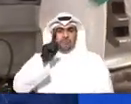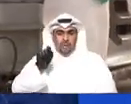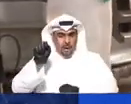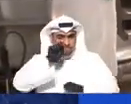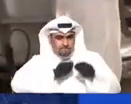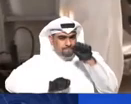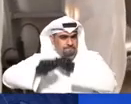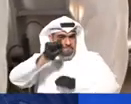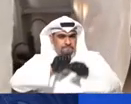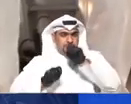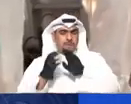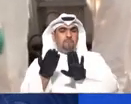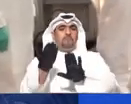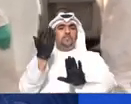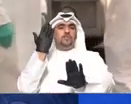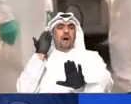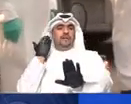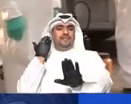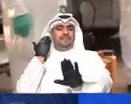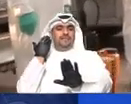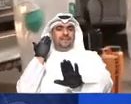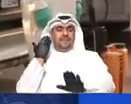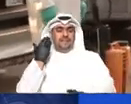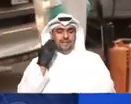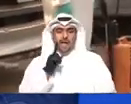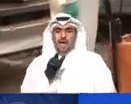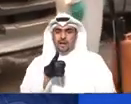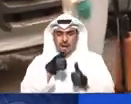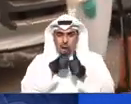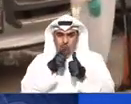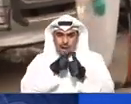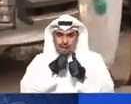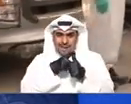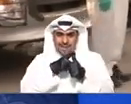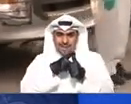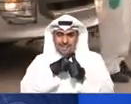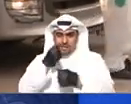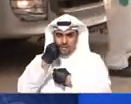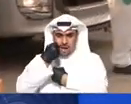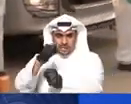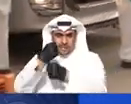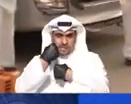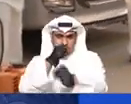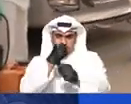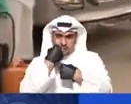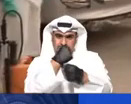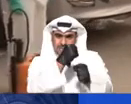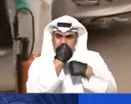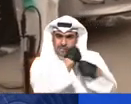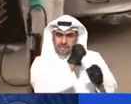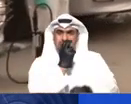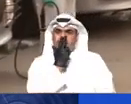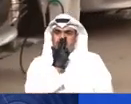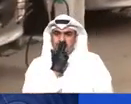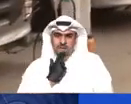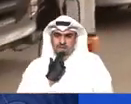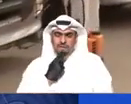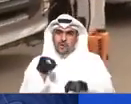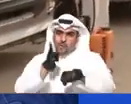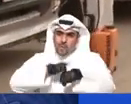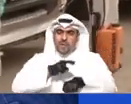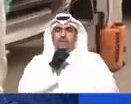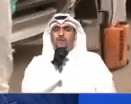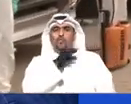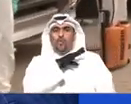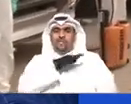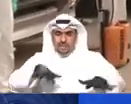يمكن قمنا في مراحل سابقة بالغسيل ترحيل المخلفات، وكان يعني الأخوة في شركة غانم انترناشونال ما شاء الله عليهم